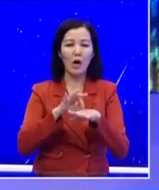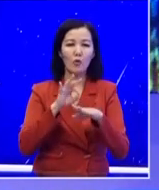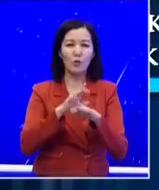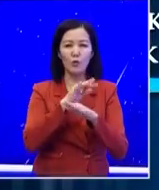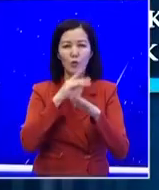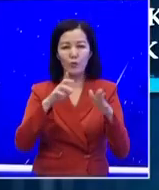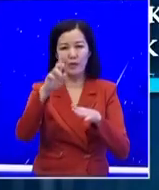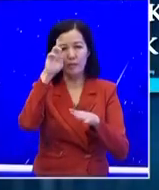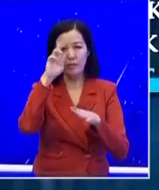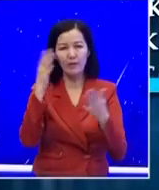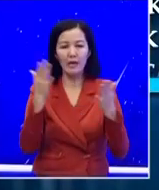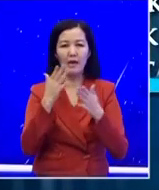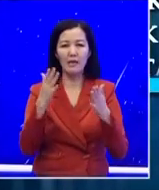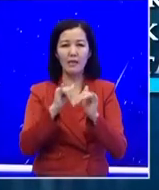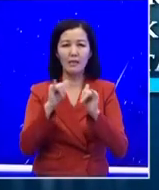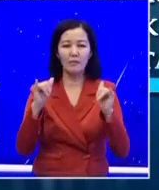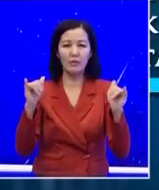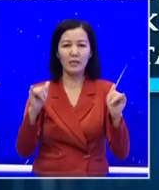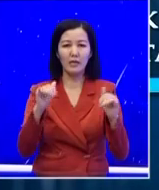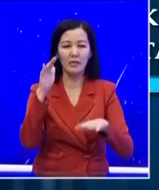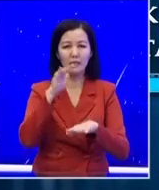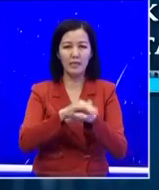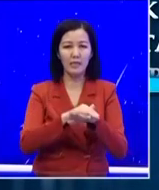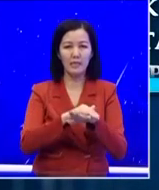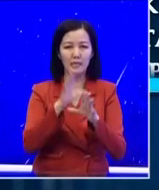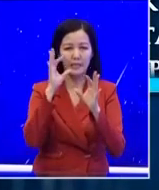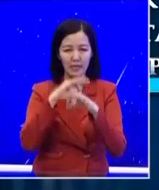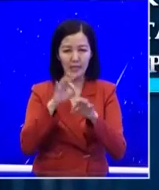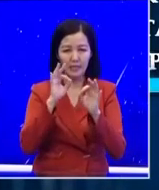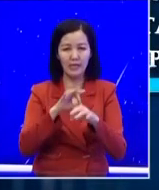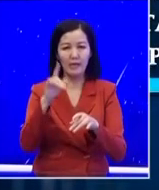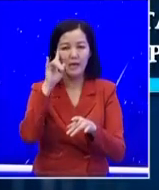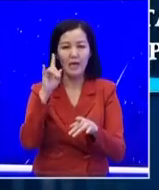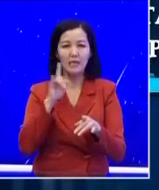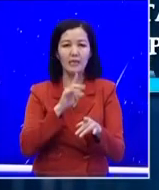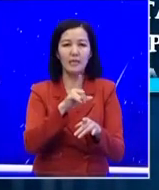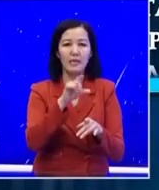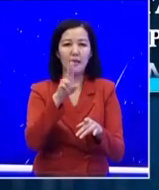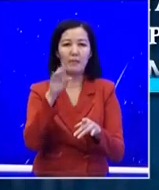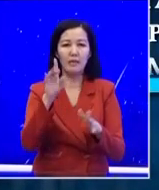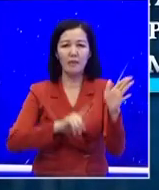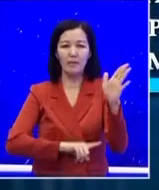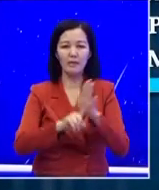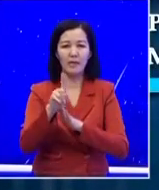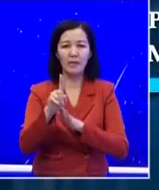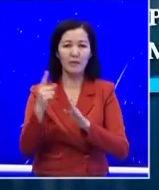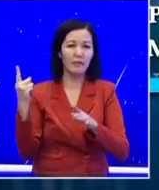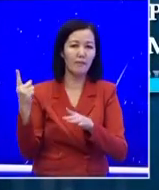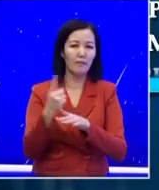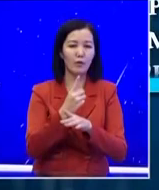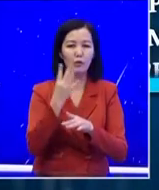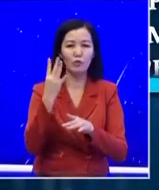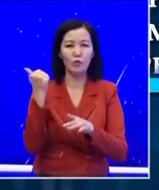көптеген елдерде қалай етек алып жатқаны туралы деректерді зерттегенде Қазақстан эпидемия басталғаннан